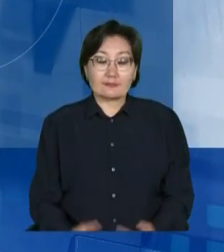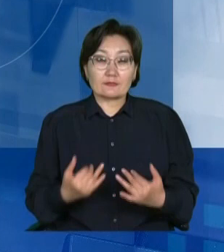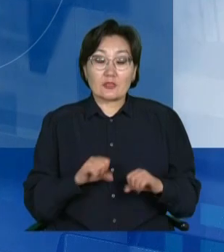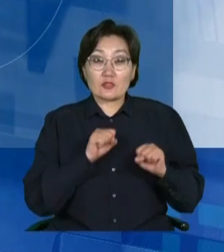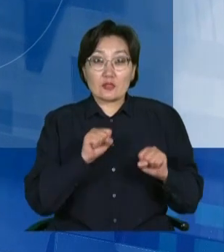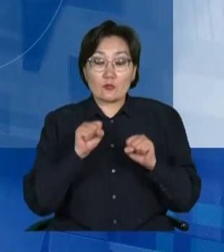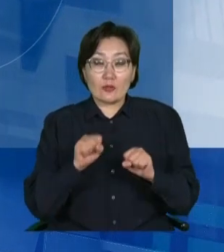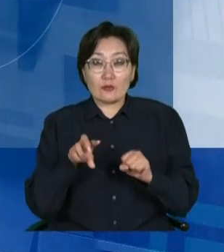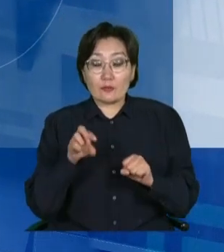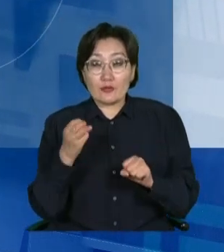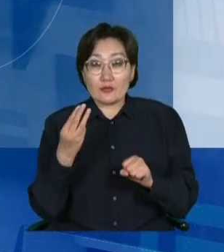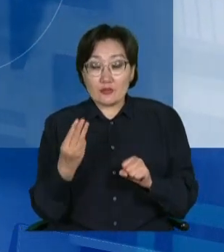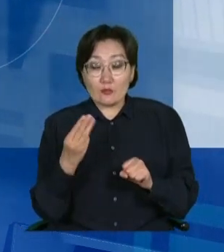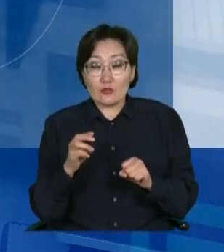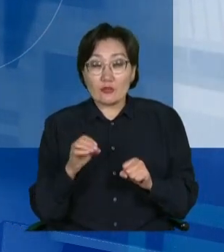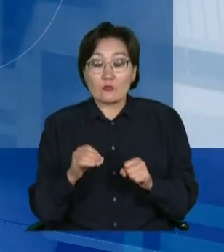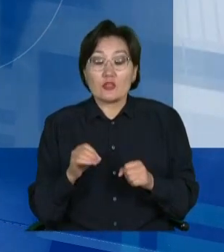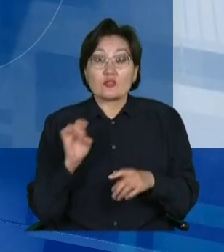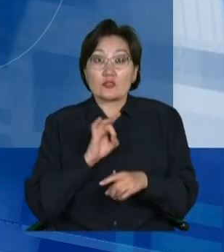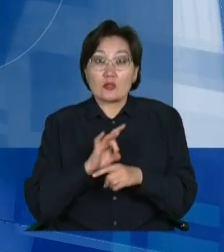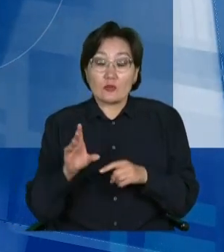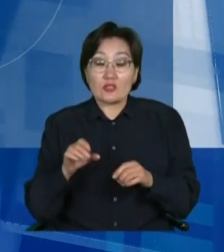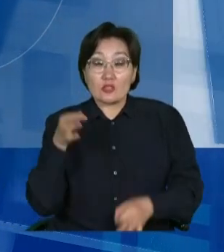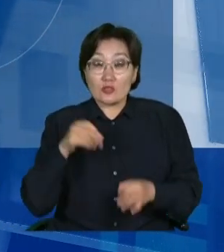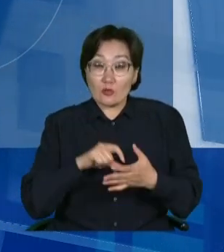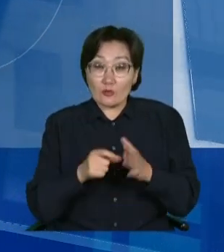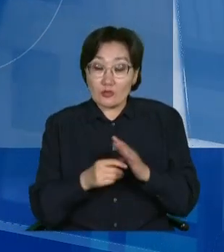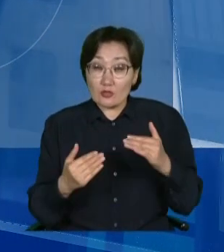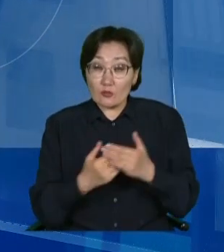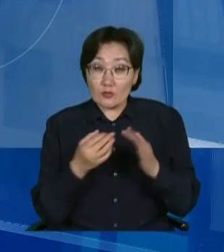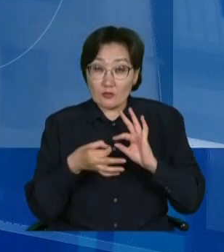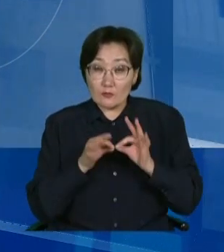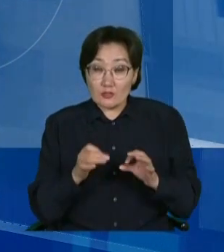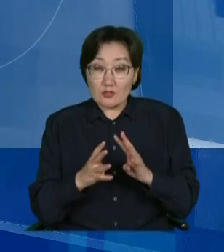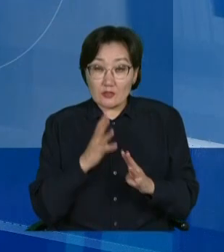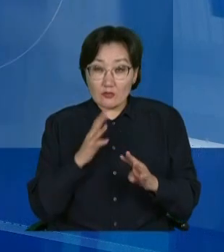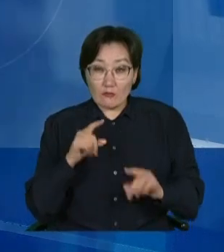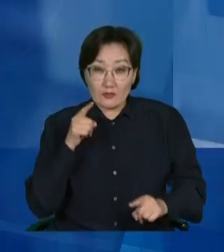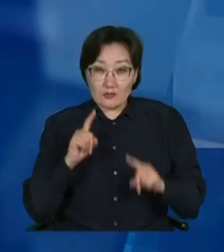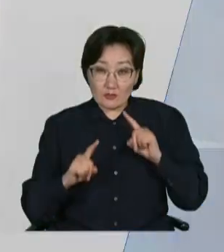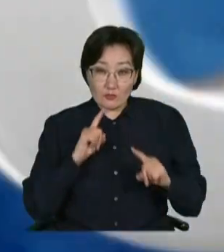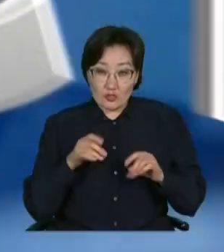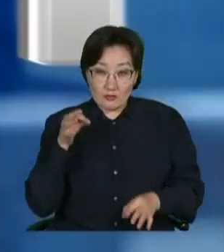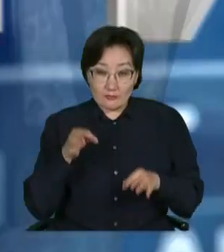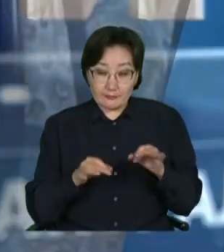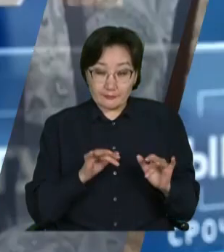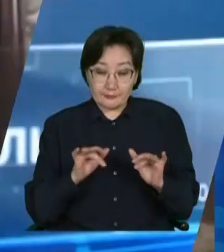Защитника Куандыка Бишимбаева едва не удалили из зала суда. Смотрите новые подробности очередного слушания.